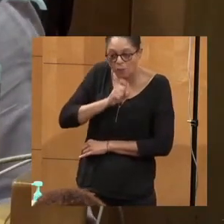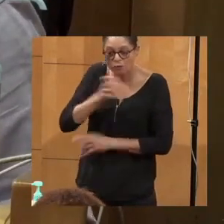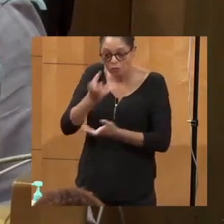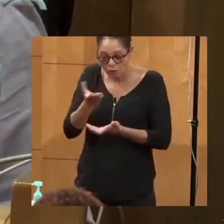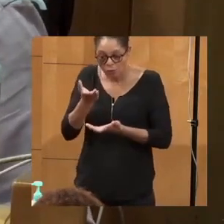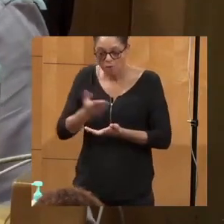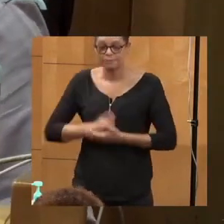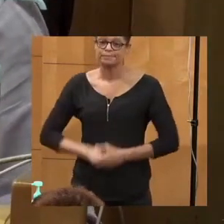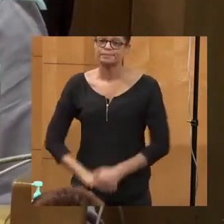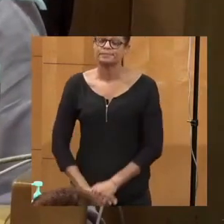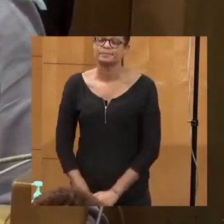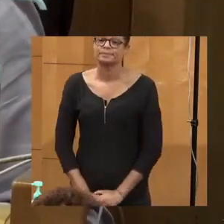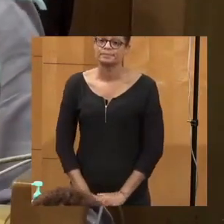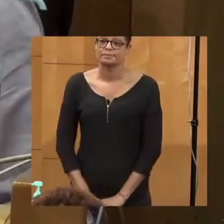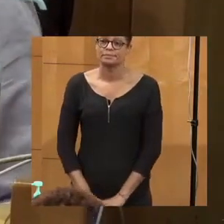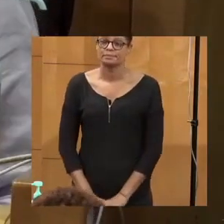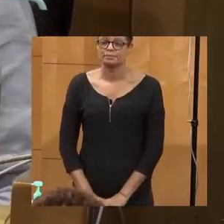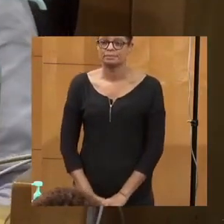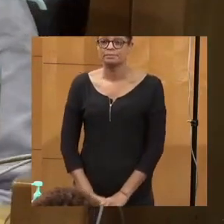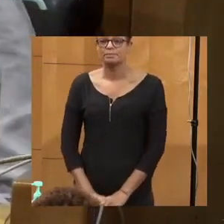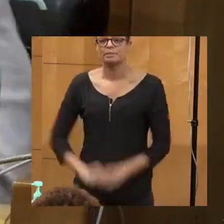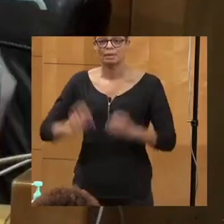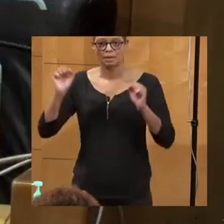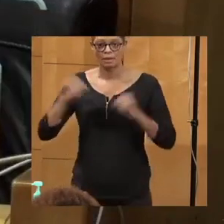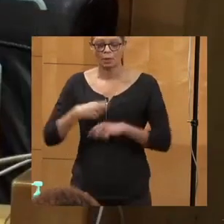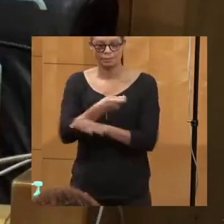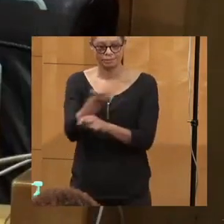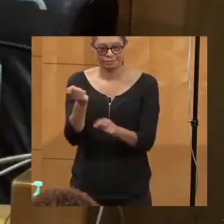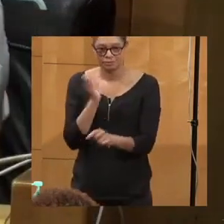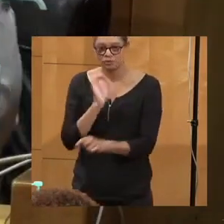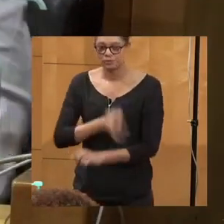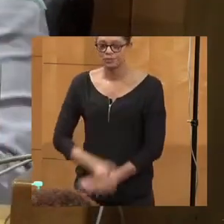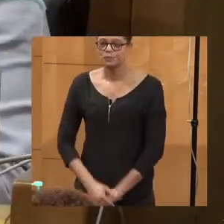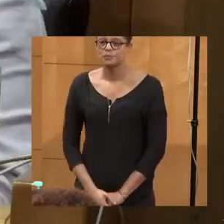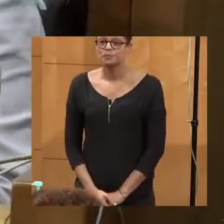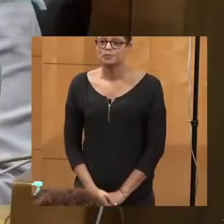voie. Pas de problème, il vous sera distribué, monsieur Marie-Sainte.